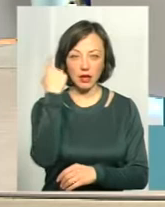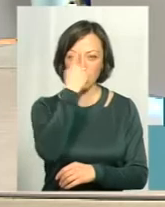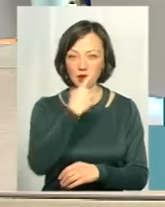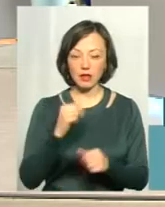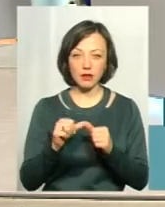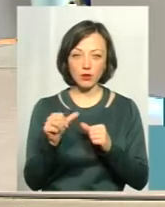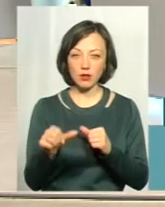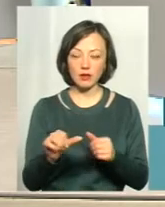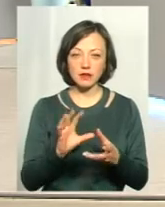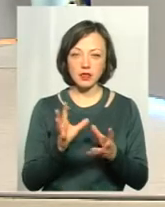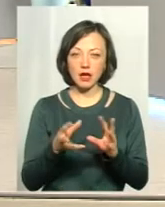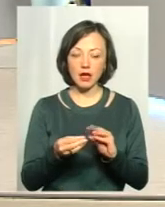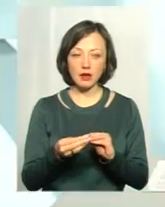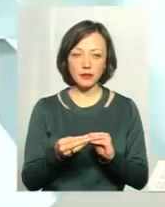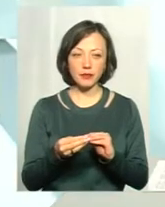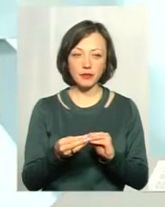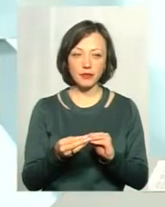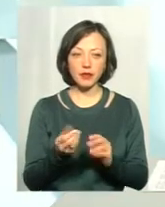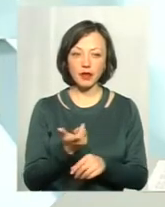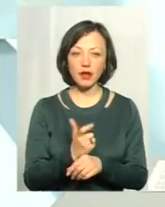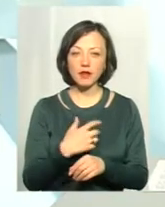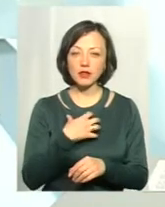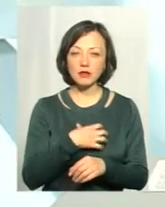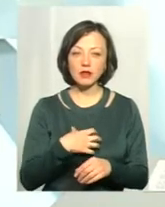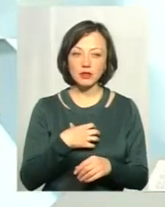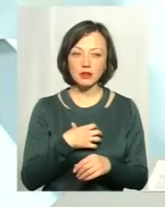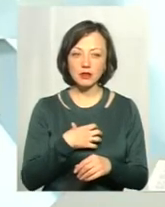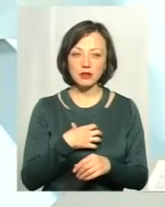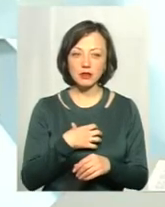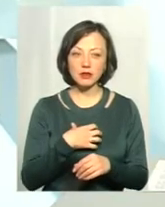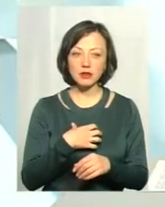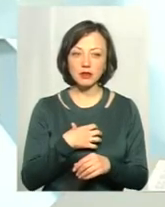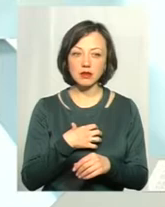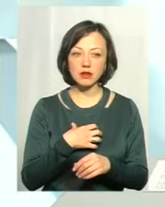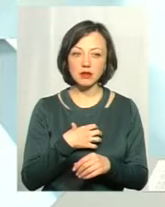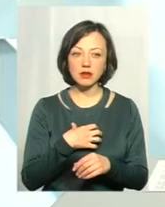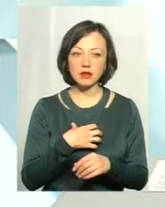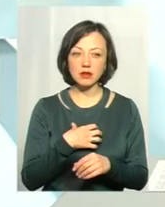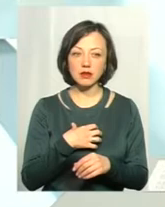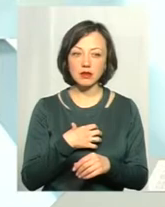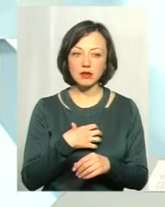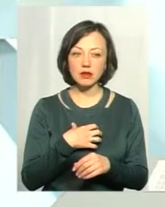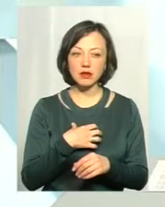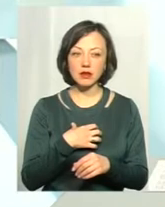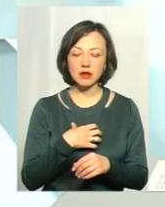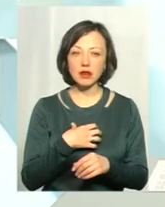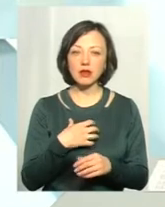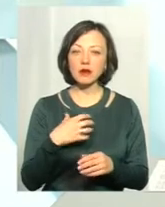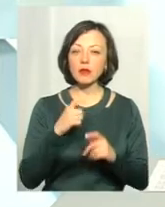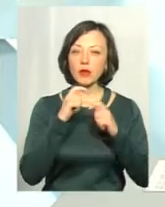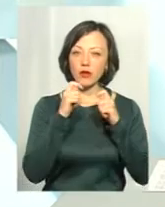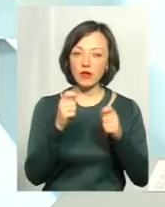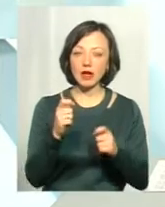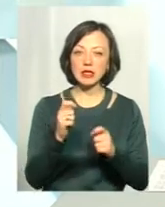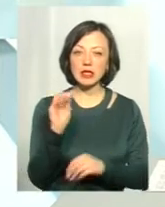От взагалі найважливіше – це подарувати от дитині, от якщо ми говоримо про сонячних дітей, в